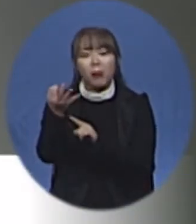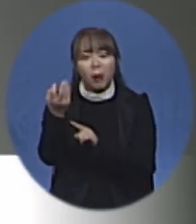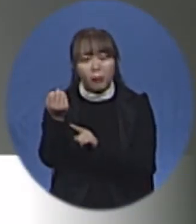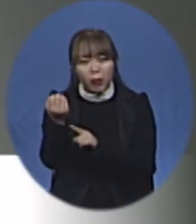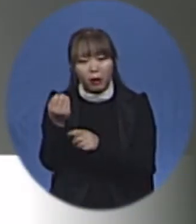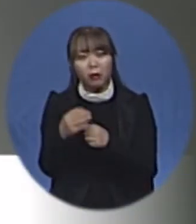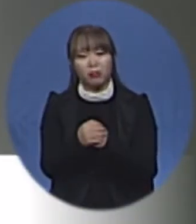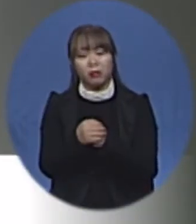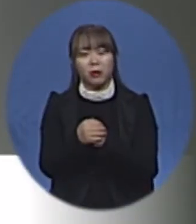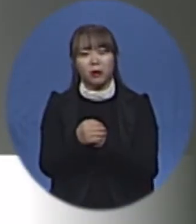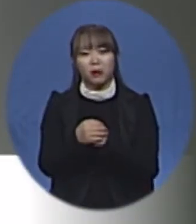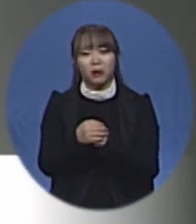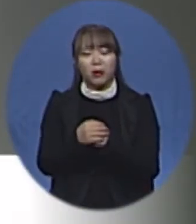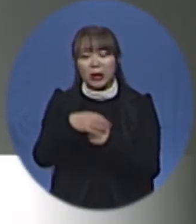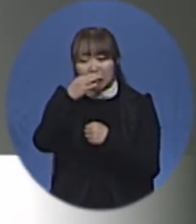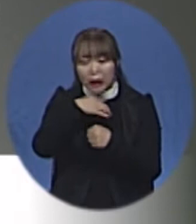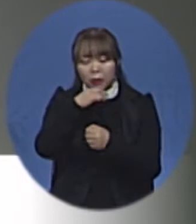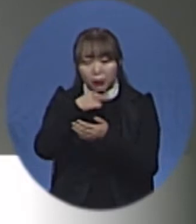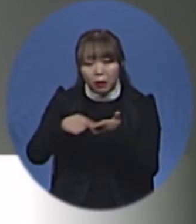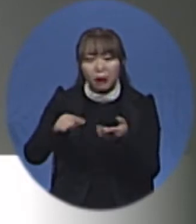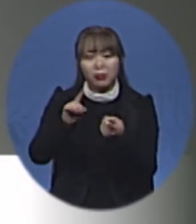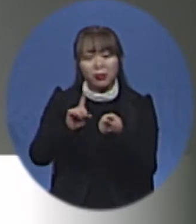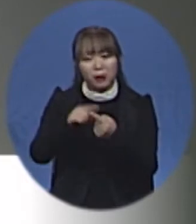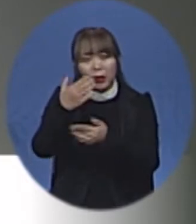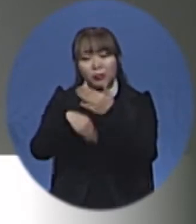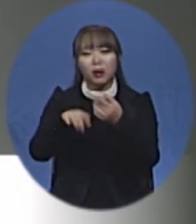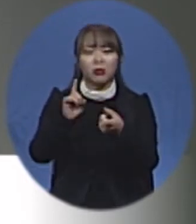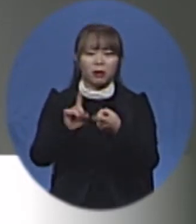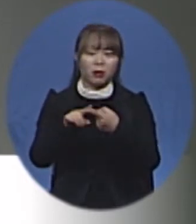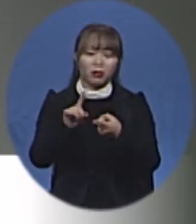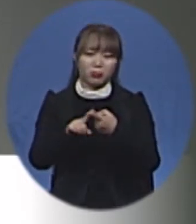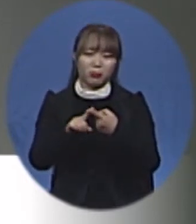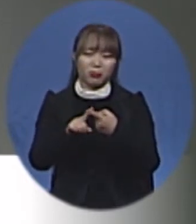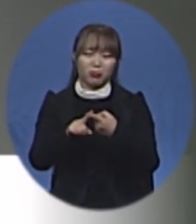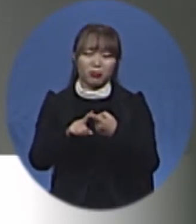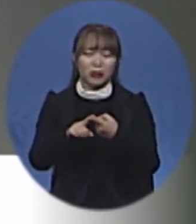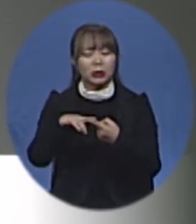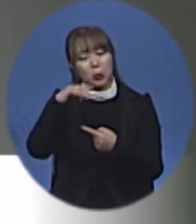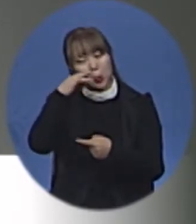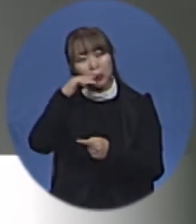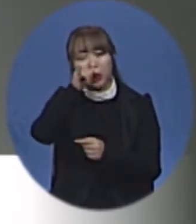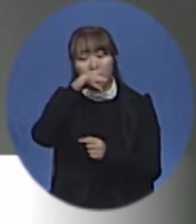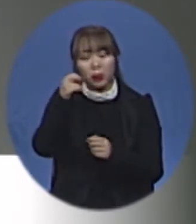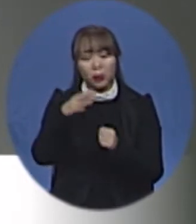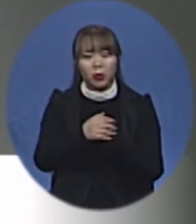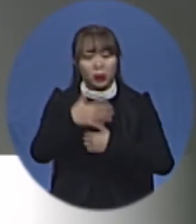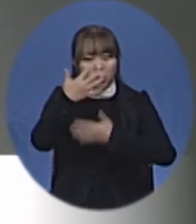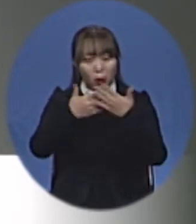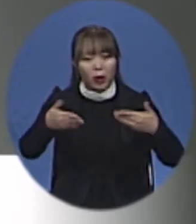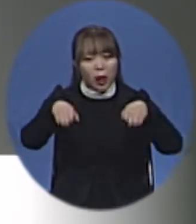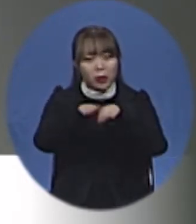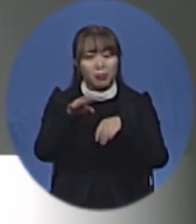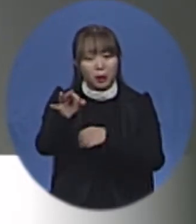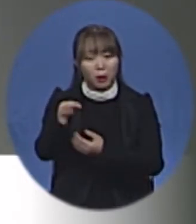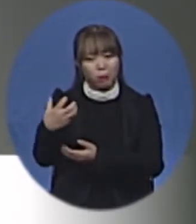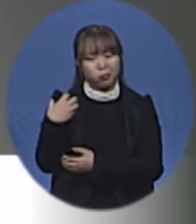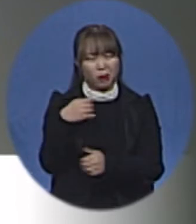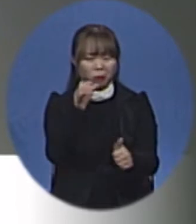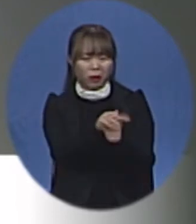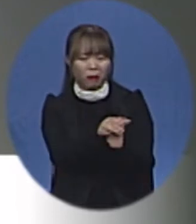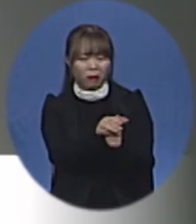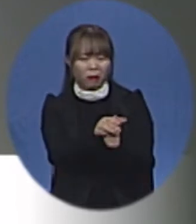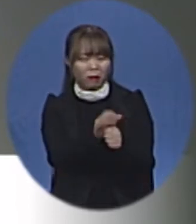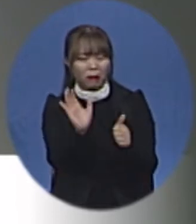드는지 그리고 이게 손익이 남는지 여부에 대해서 좀 의문을 가지고 있었고 영화관에게 비용만 부담시키는